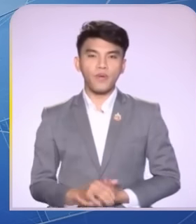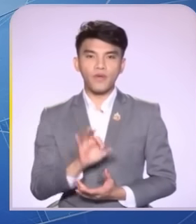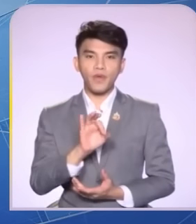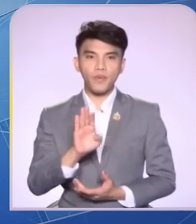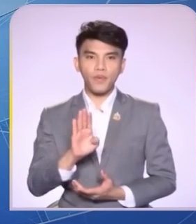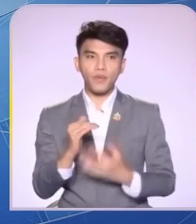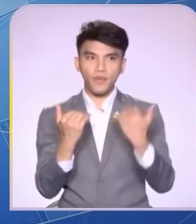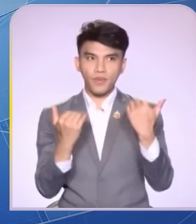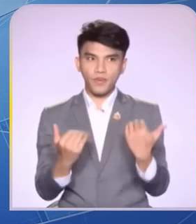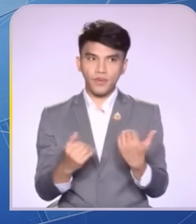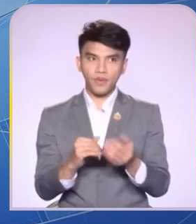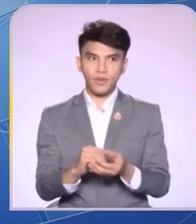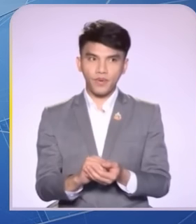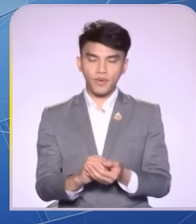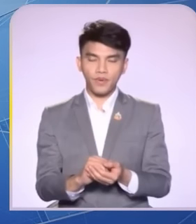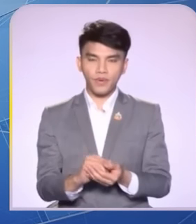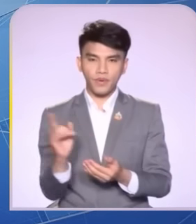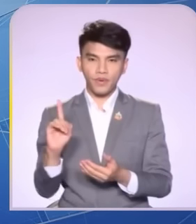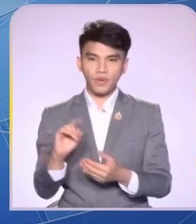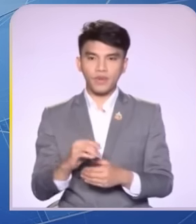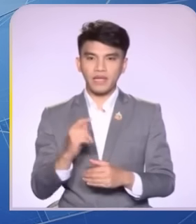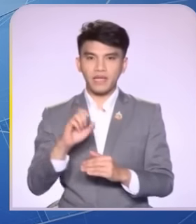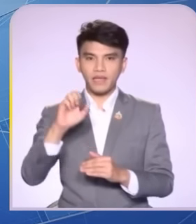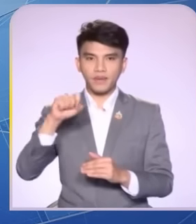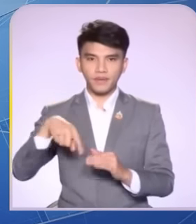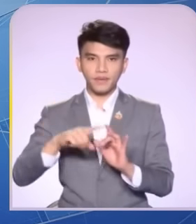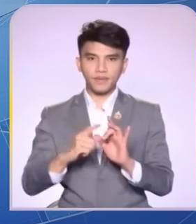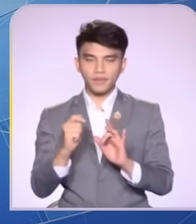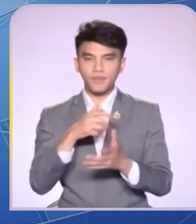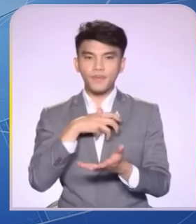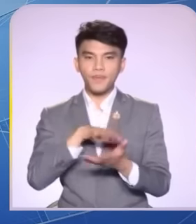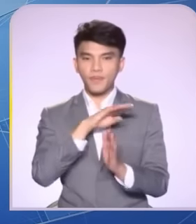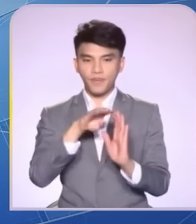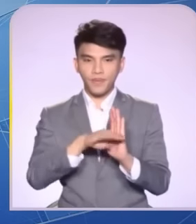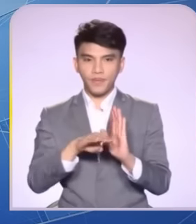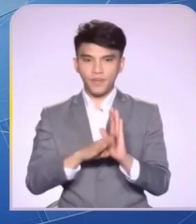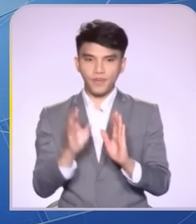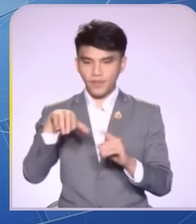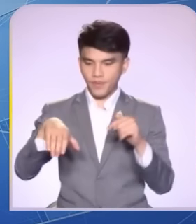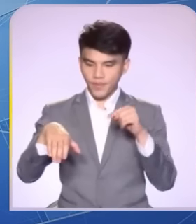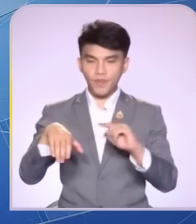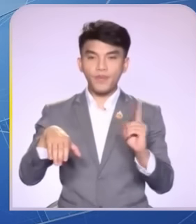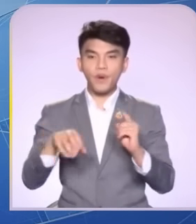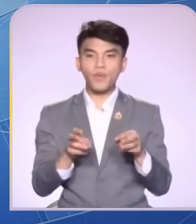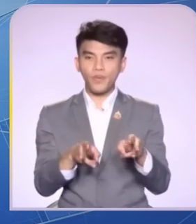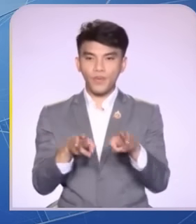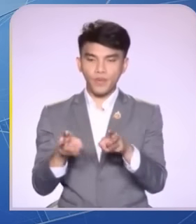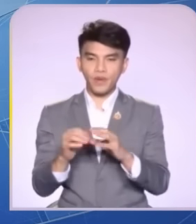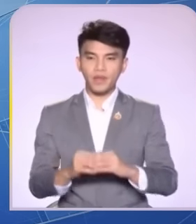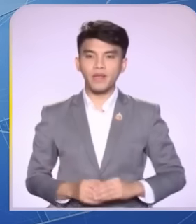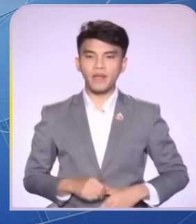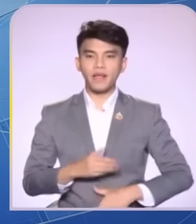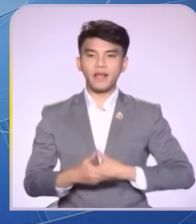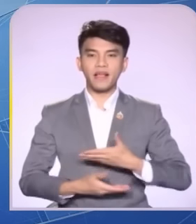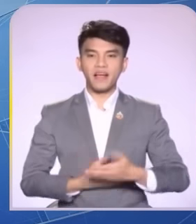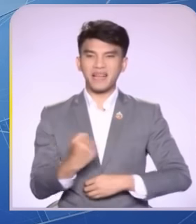พจ Facebook ดังๆนะฮะไม่ว่าจะเป็นบิ๊กเรียนหรือว่าอีซอขยี้ข่าวออกมาเปิดเผยข้อมูลบอกว่าบริษัทดังกล่าวใช้กลยุทธ์การตลาด